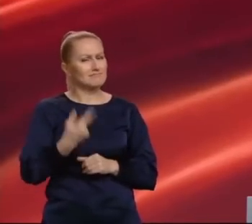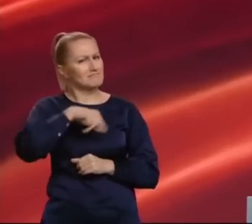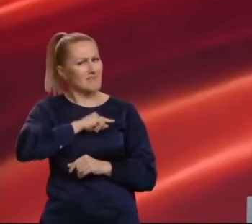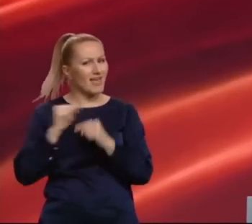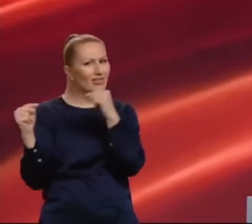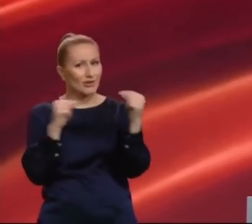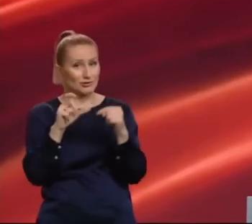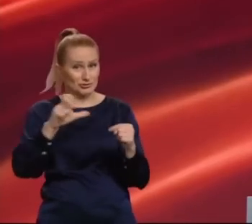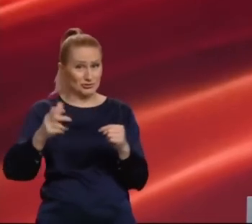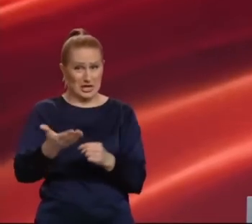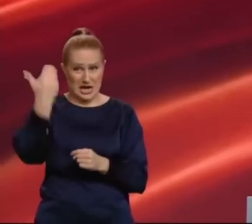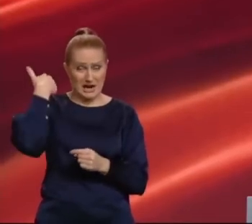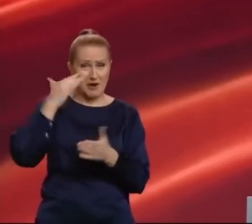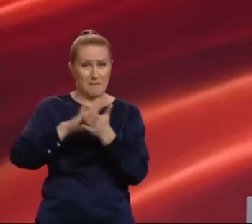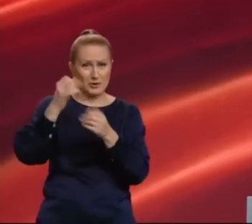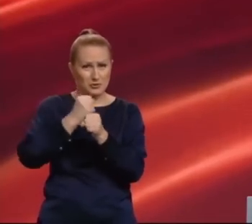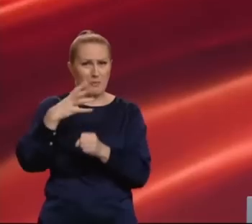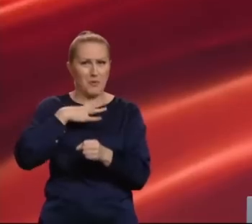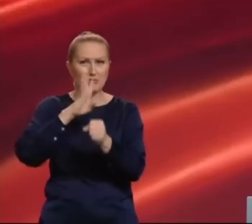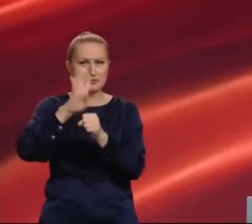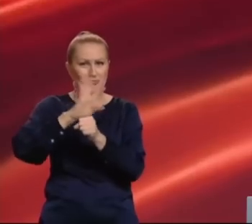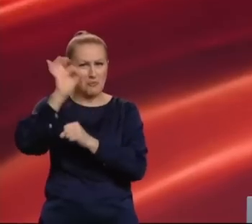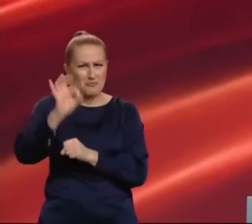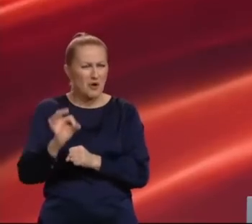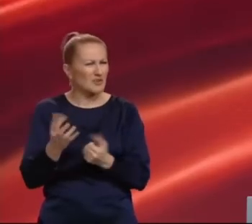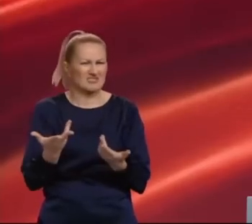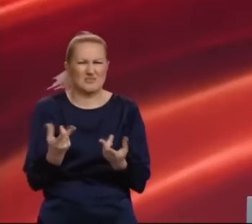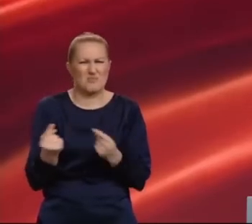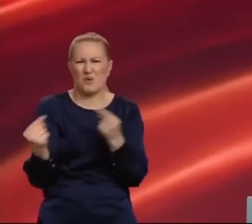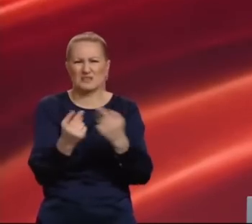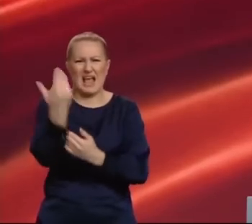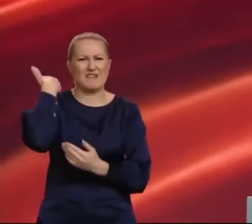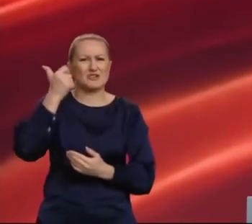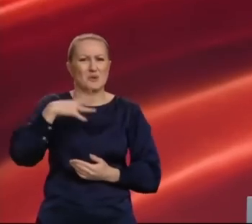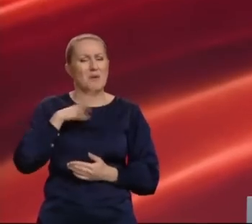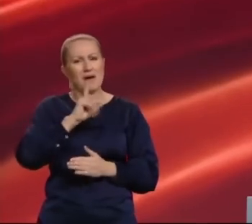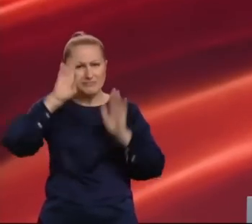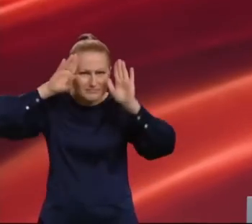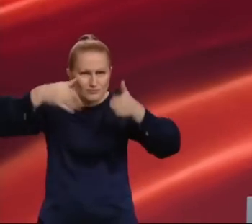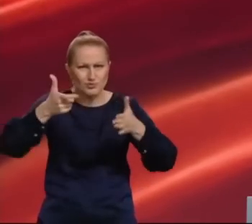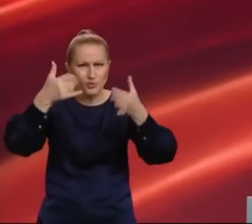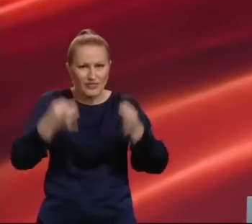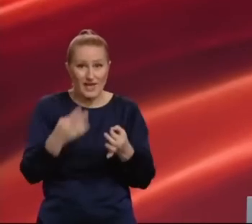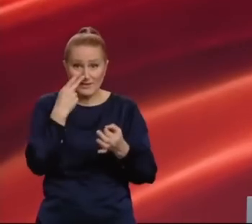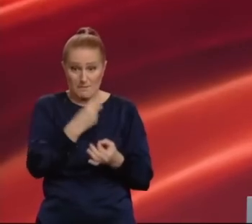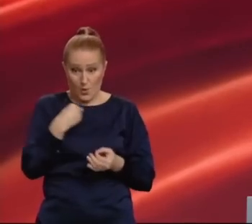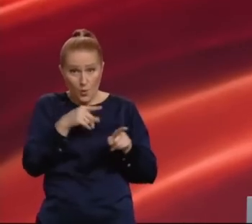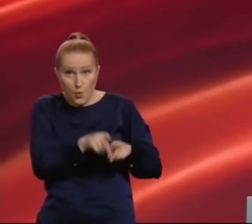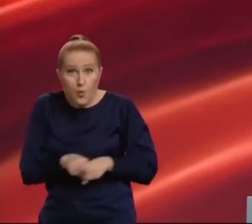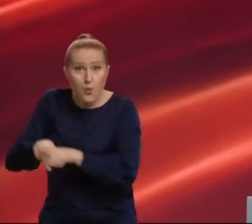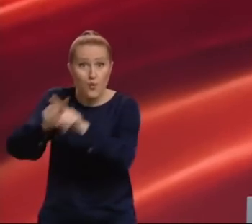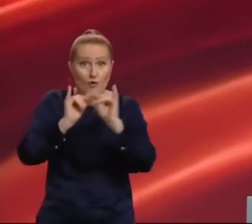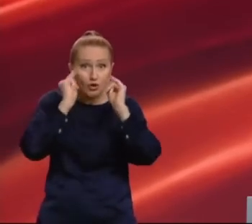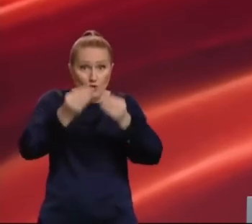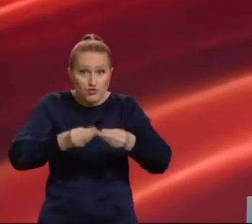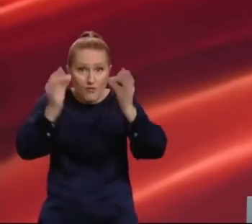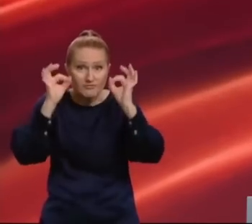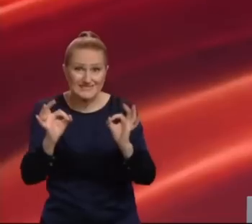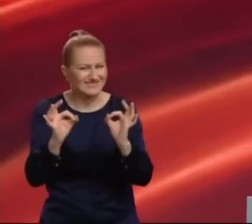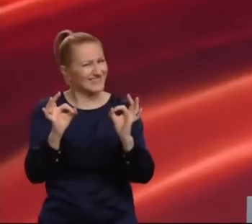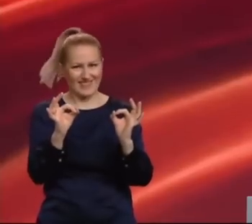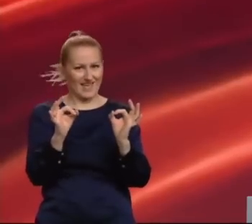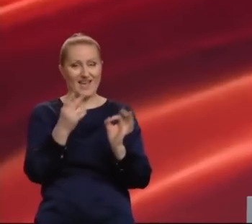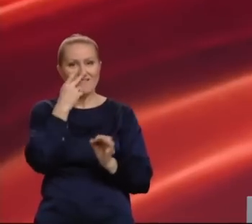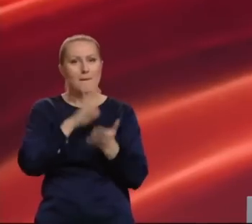miało 14%. Baba po lewo tłumaczy na migowe, a dziad po prawo od czego jest? Dzisiaj Polska nie jest równo rozwinięta. Bezrobocie w różnych